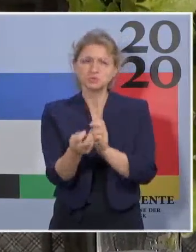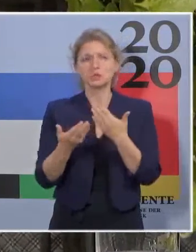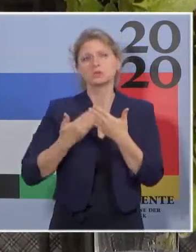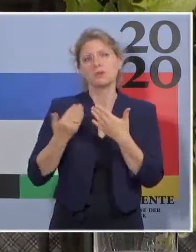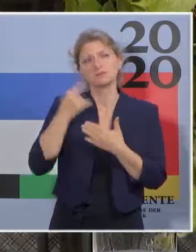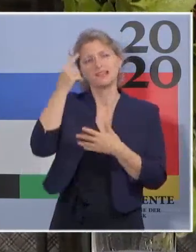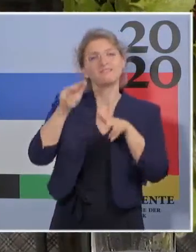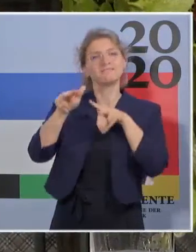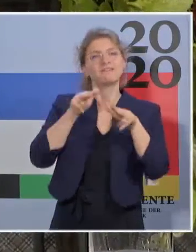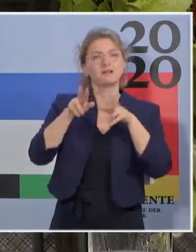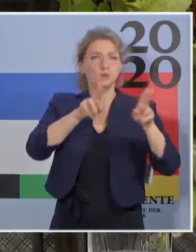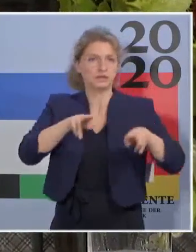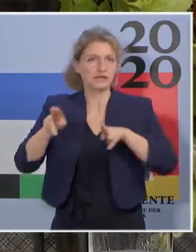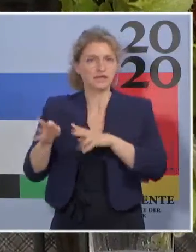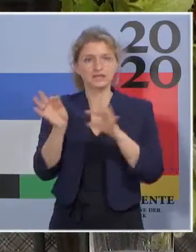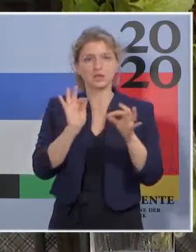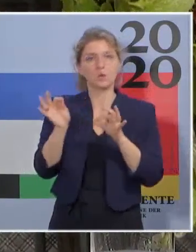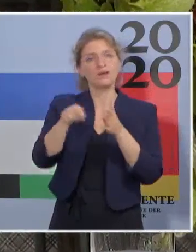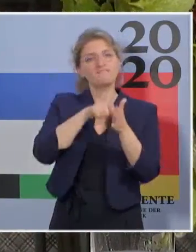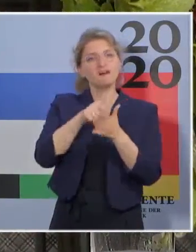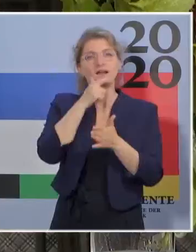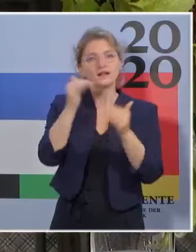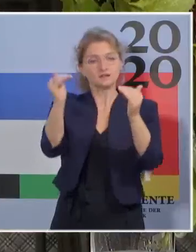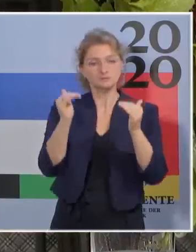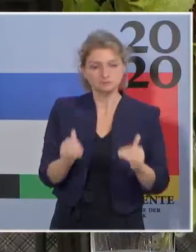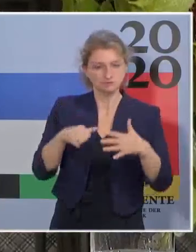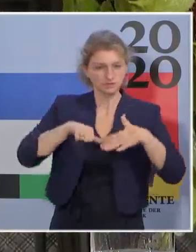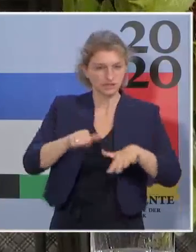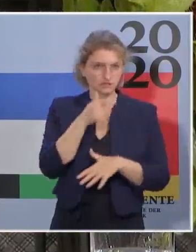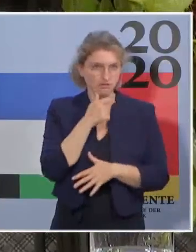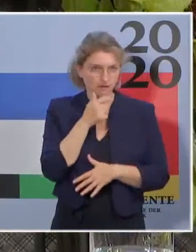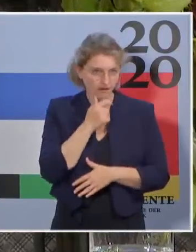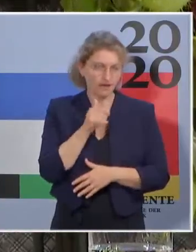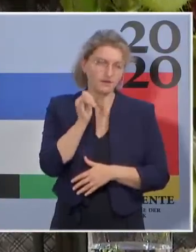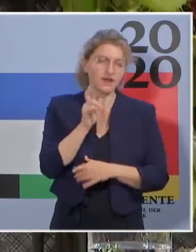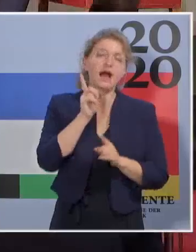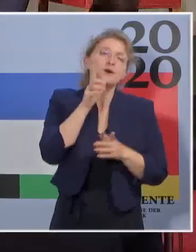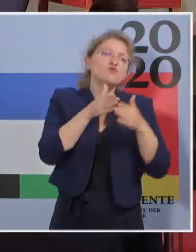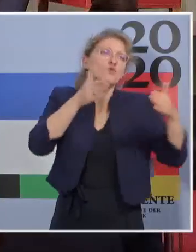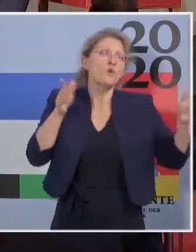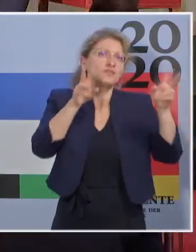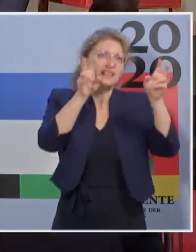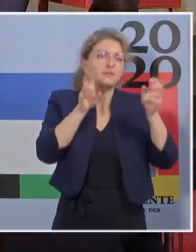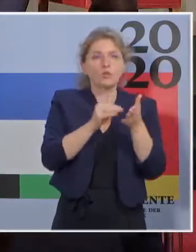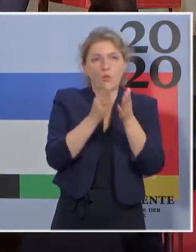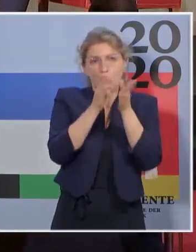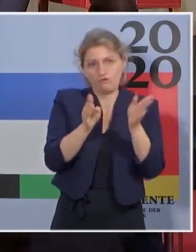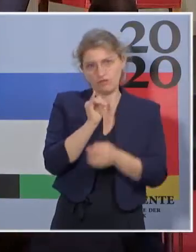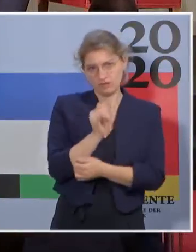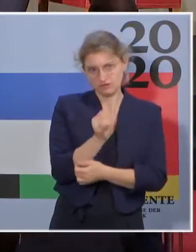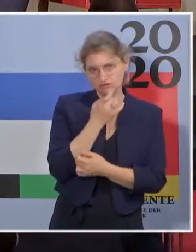Verwaltungsgerichtsbarkeit denke oder die Senkung des Wahlalters auf 16 Jahre. Aber natürlich, die großen Themen sind offen. Wir